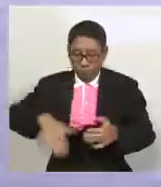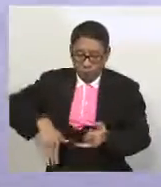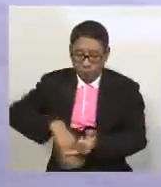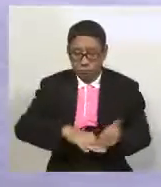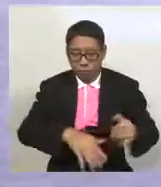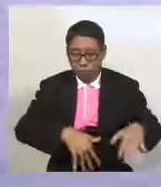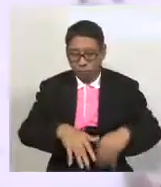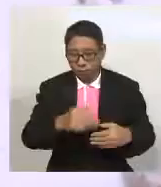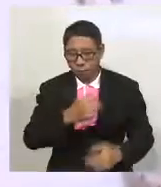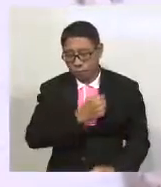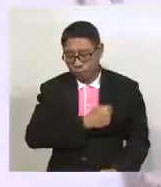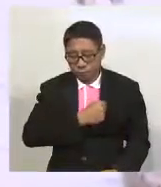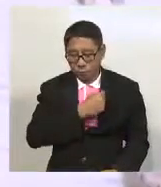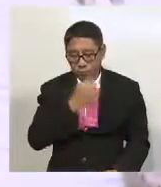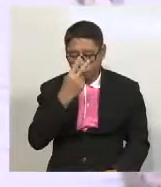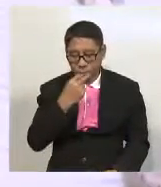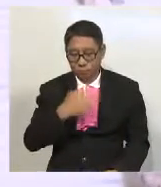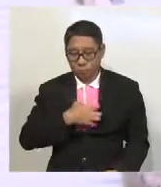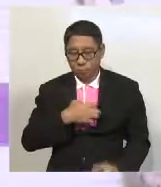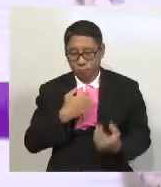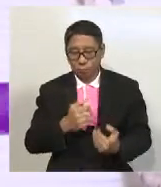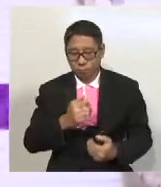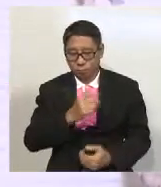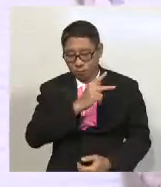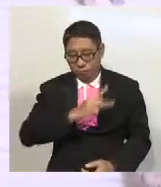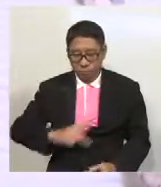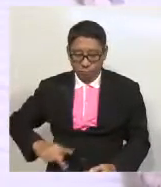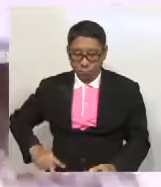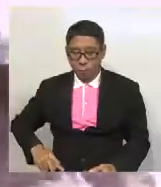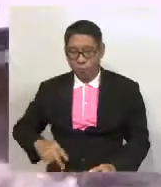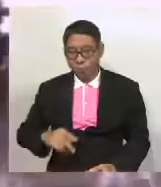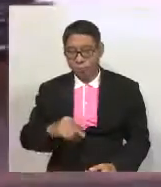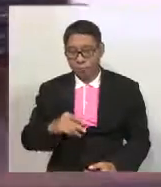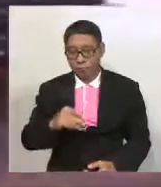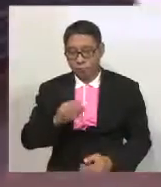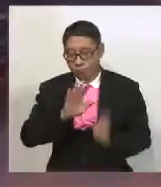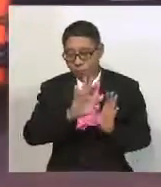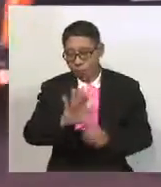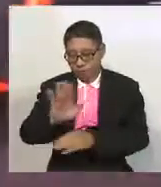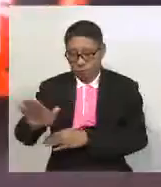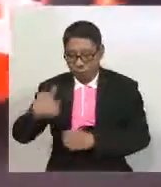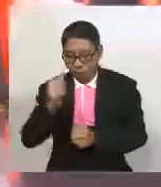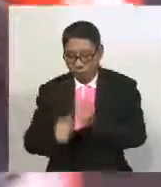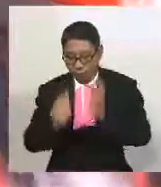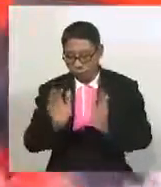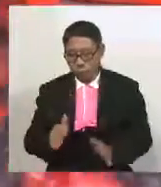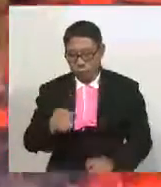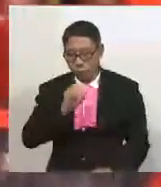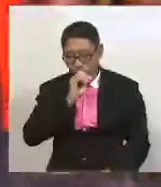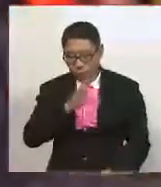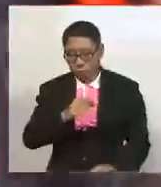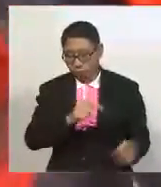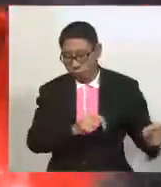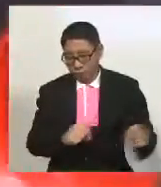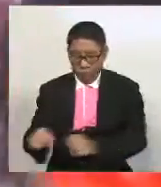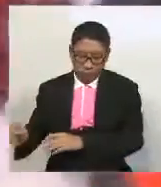าชนผู้เดือดร้อนและอยากจะนำความที่พระบาทสมเด็จพระเจ้าอยู่หัวได้ฝากความห่วงใยมาถึงทุกคนพร้อมย้ำให้ทุกคนเต